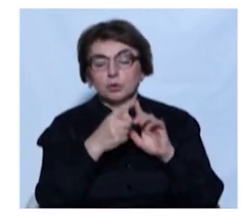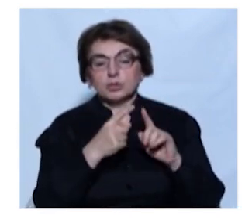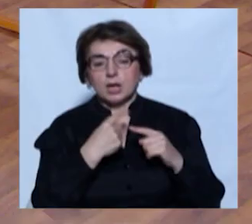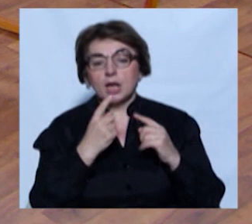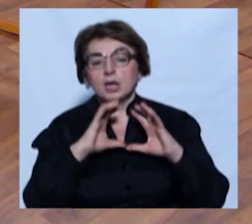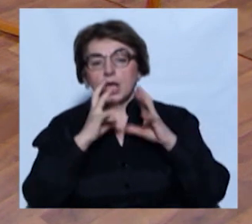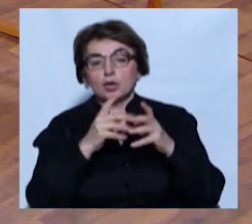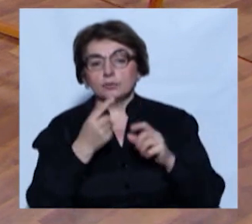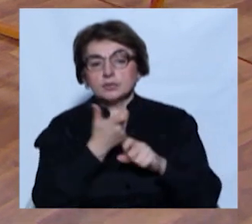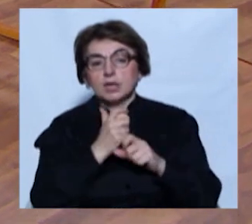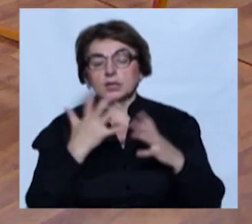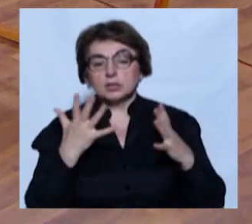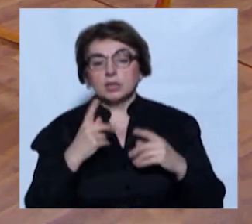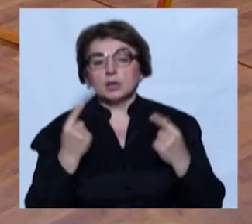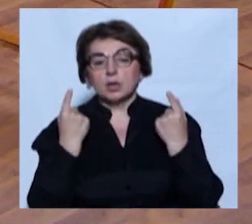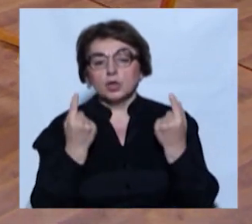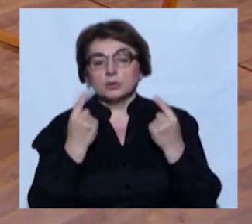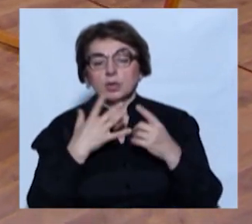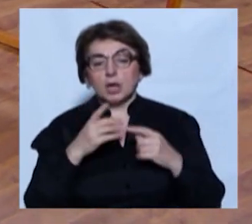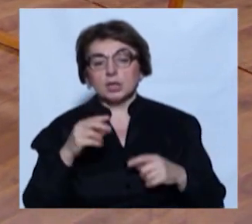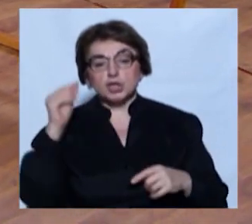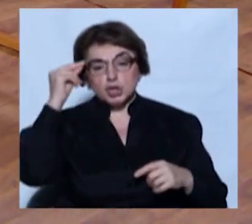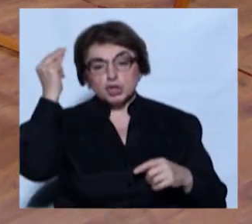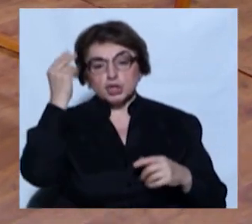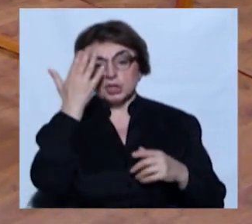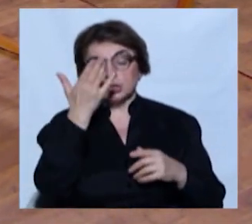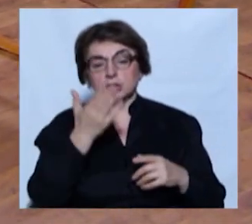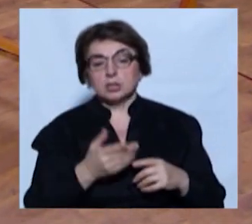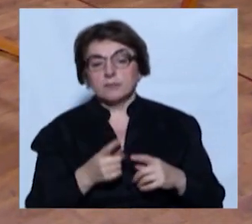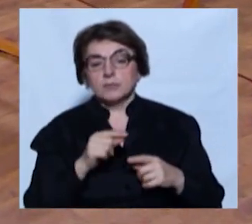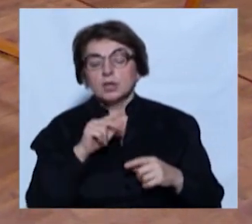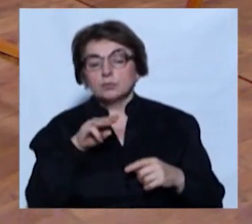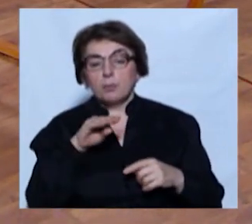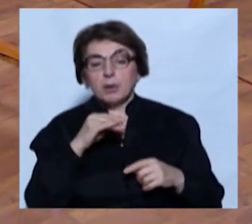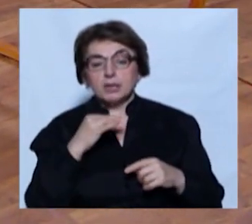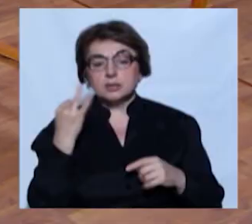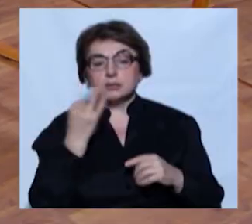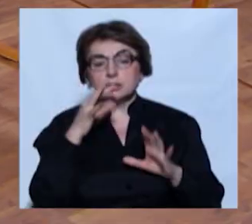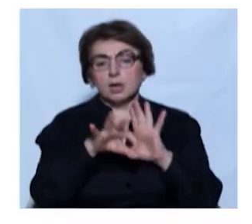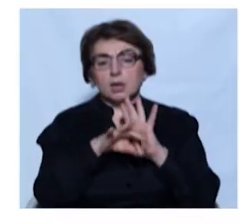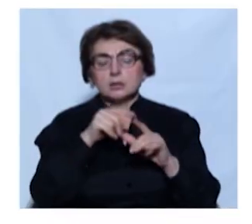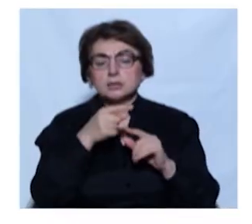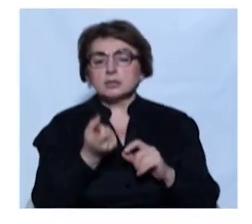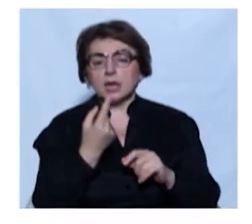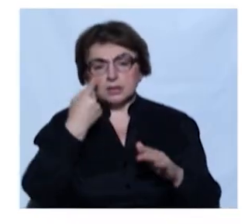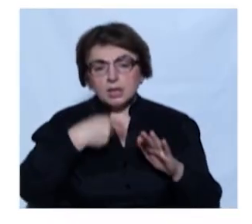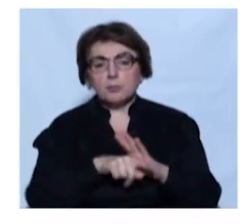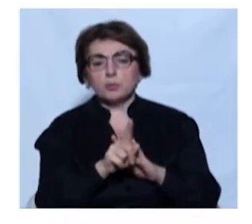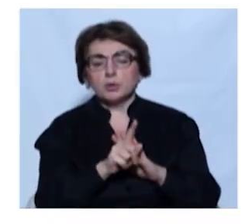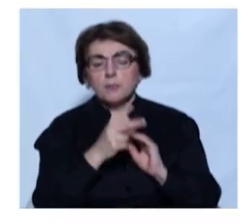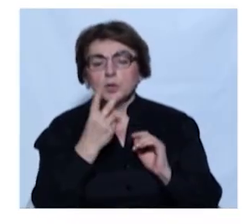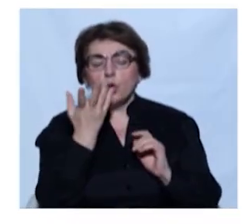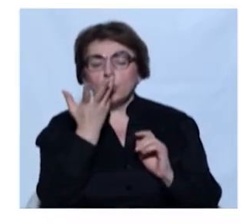სიმბოლო ისეთი დიდი ქვეყნის, როგორიც გახლავთ ჩინეთი. თვითონ პანდის შერჩევის იდეა გამომდინარეობდა მისი